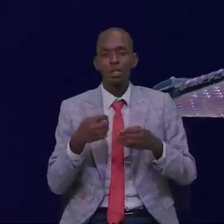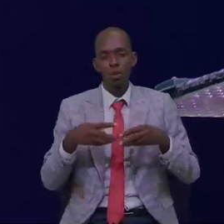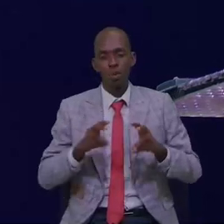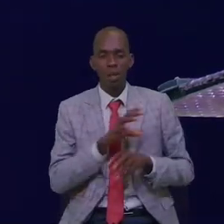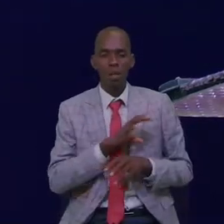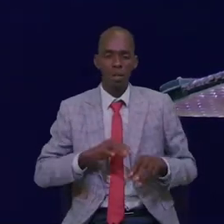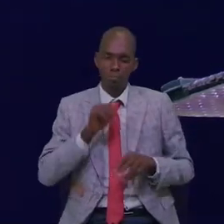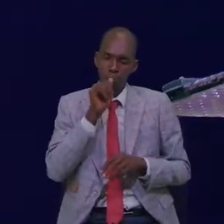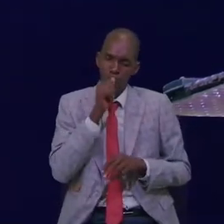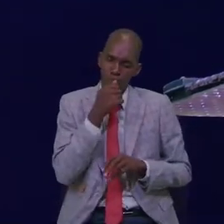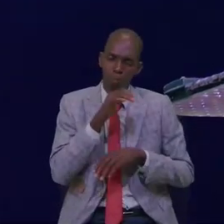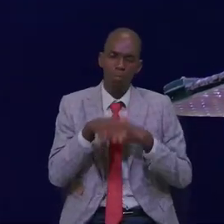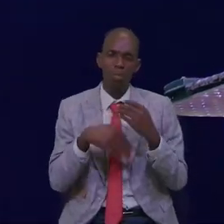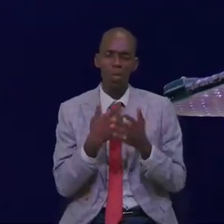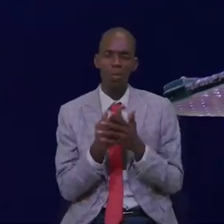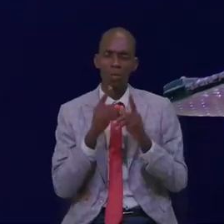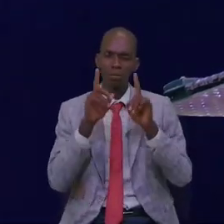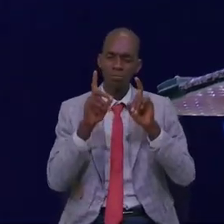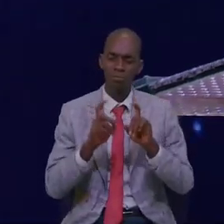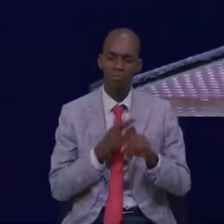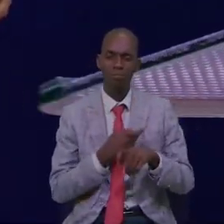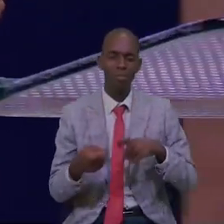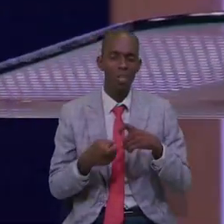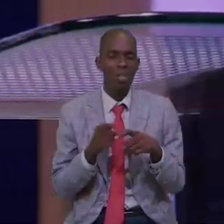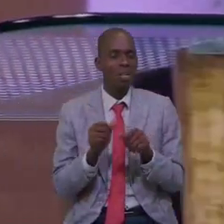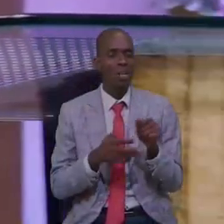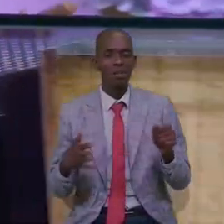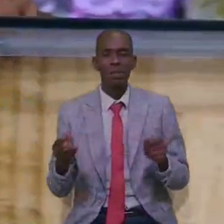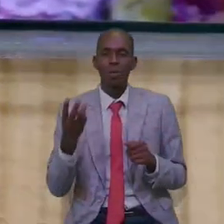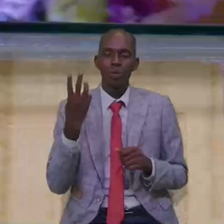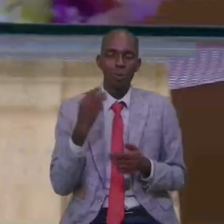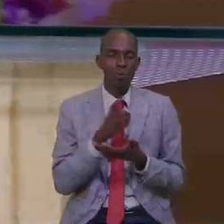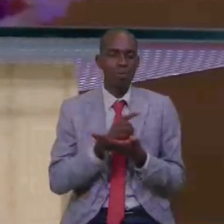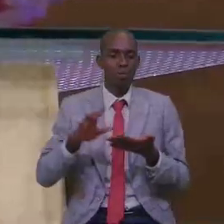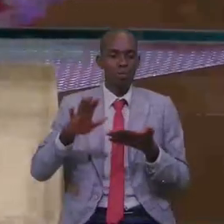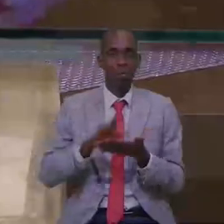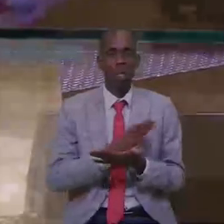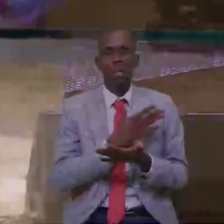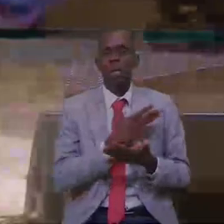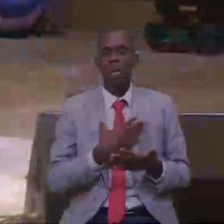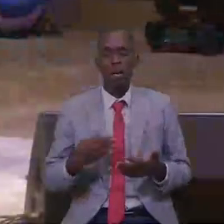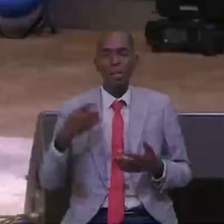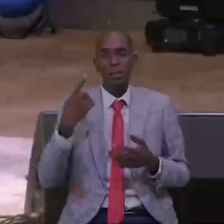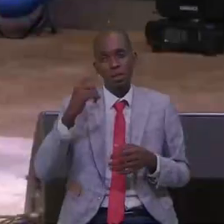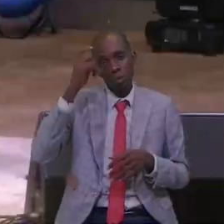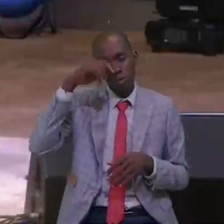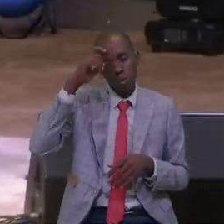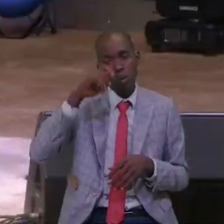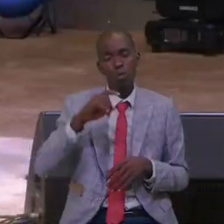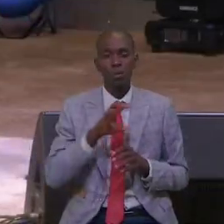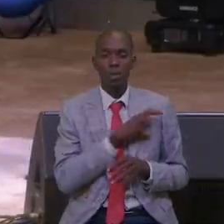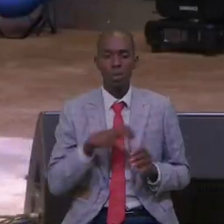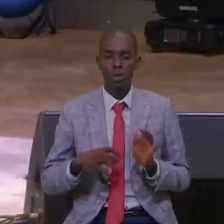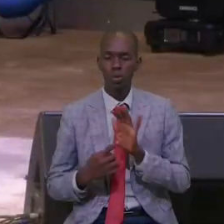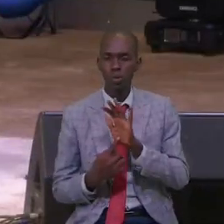persévéré au cours de toutes les tentations, tout est surnaturel. La sagesse qu'il a manifestée lorsqu'il lui a posé la question,